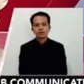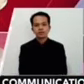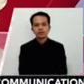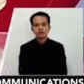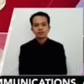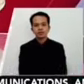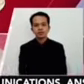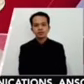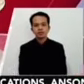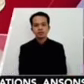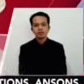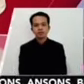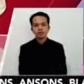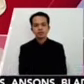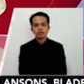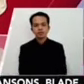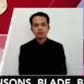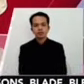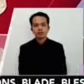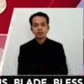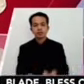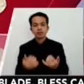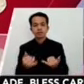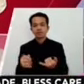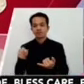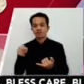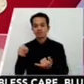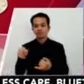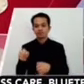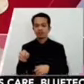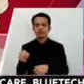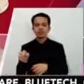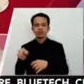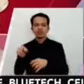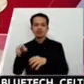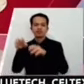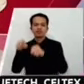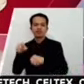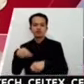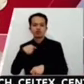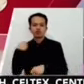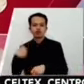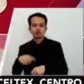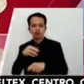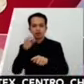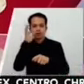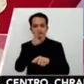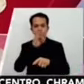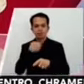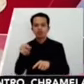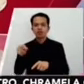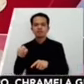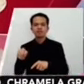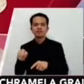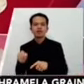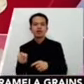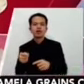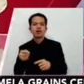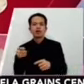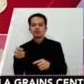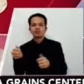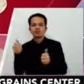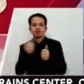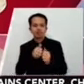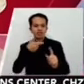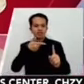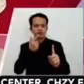arestado ang limang Chinese National at isang Pilipino na sangkot umano sa pamamaril sa dalawang Chinese sa parañque sinisikap